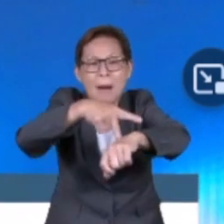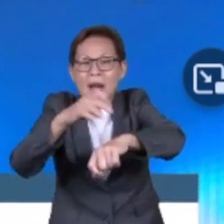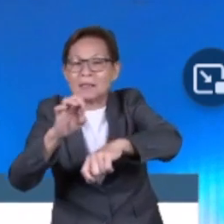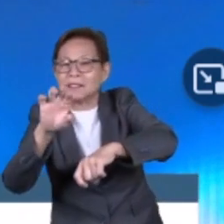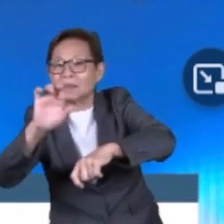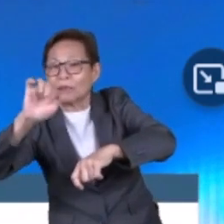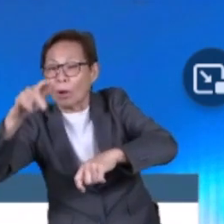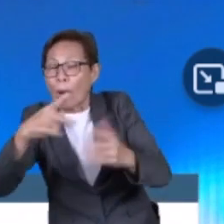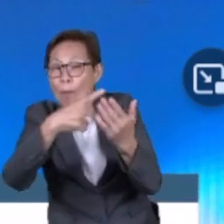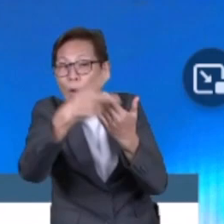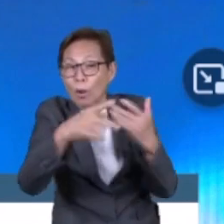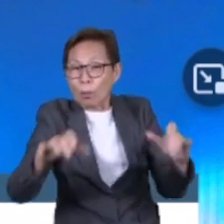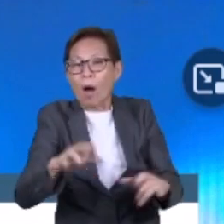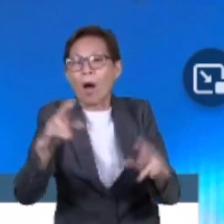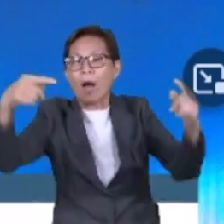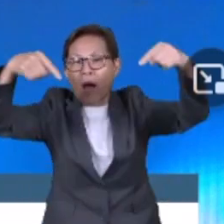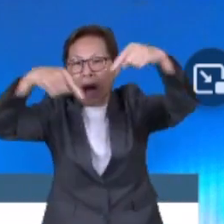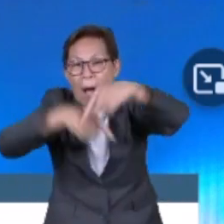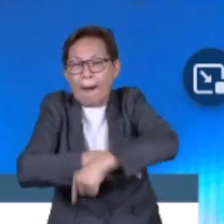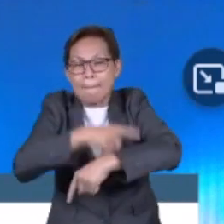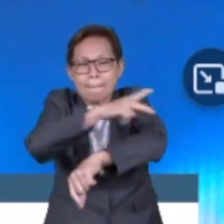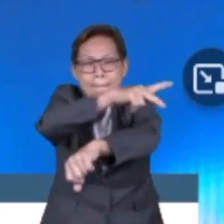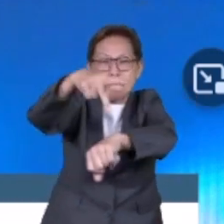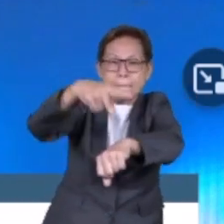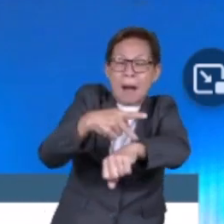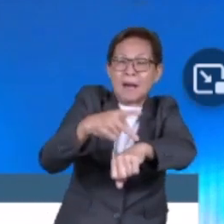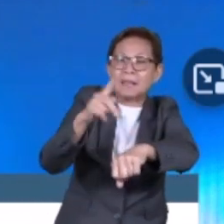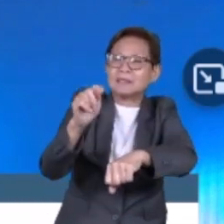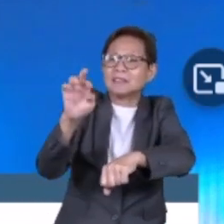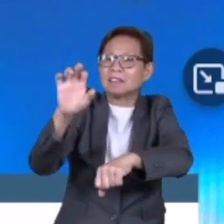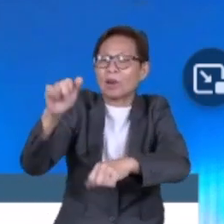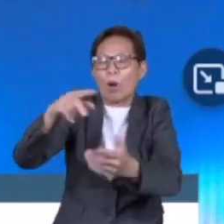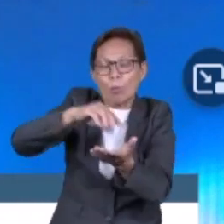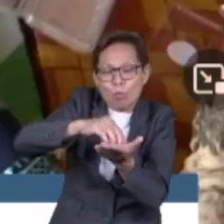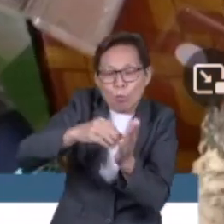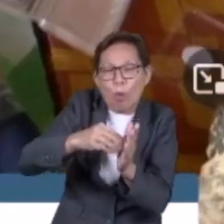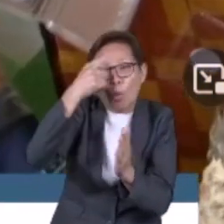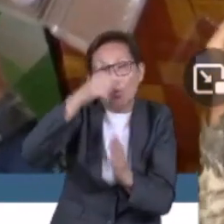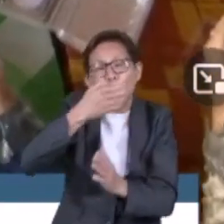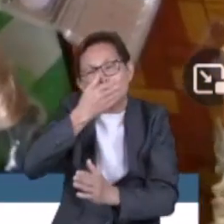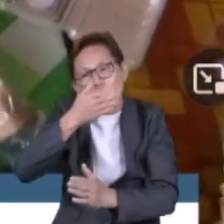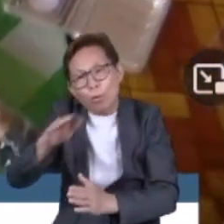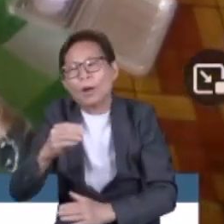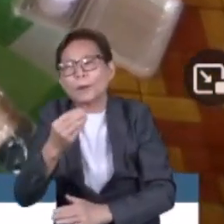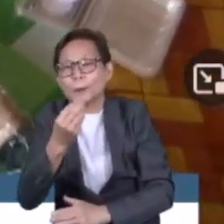inisiatif dilakukan amno bagian pada sebagai joadah berbuka puasa